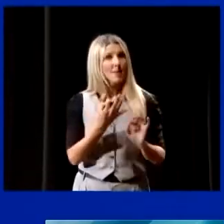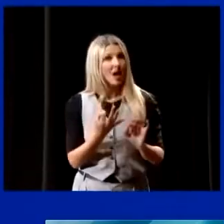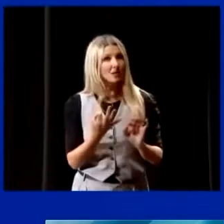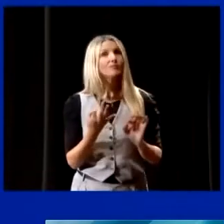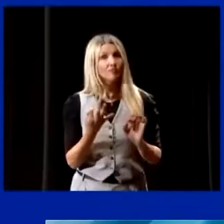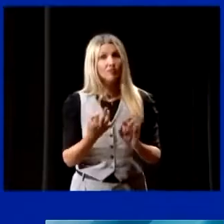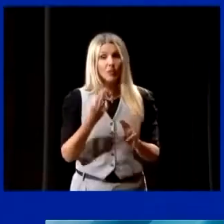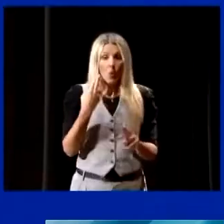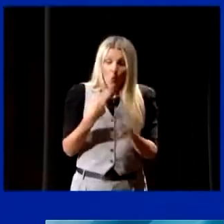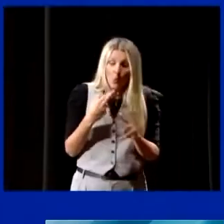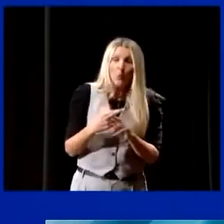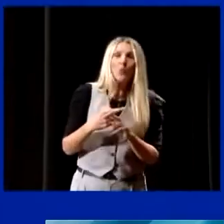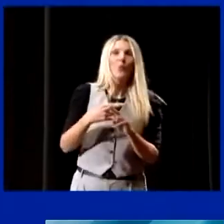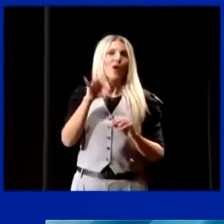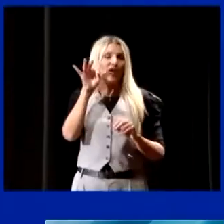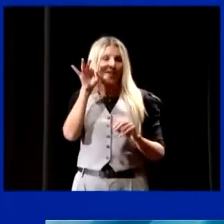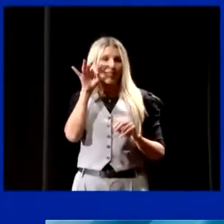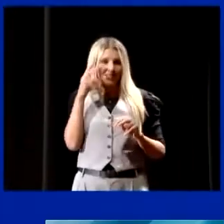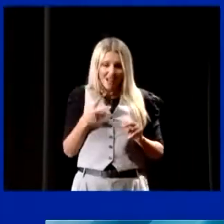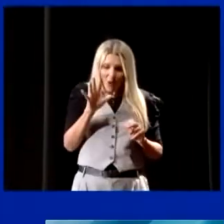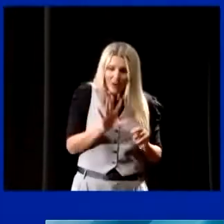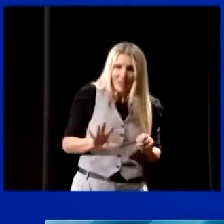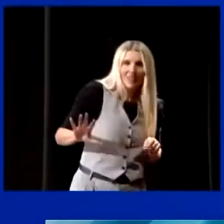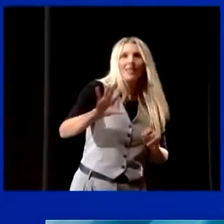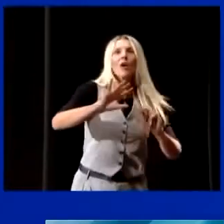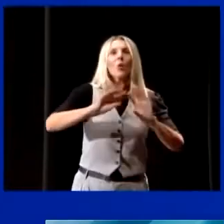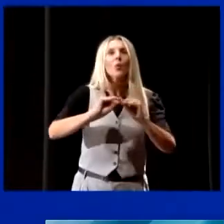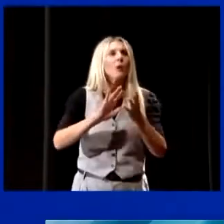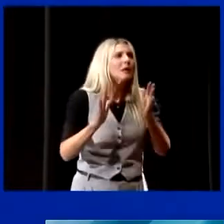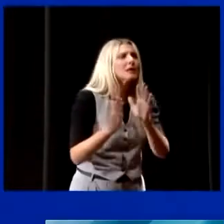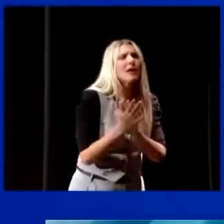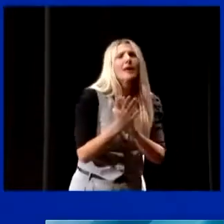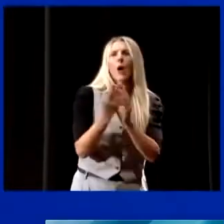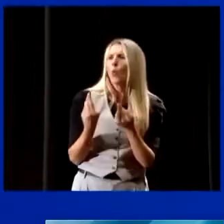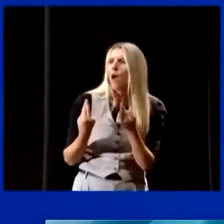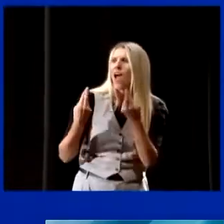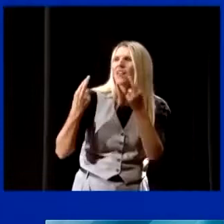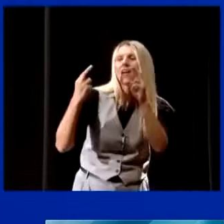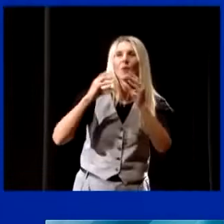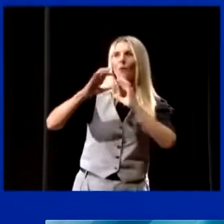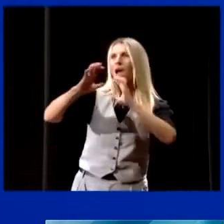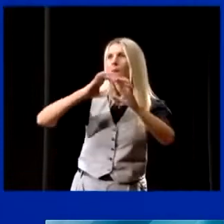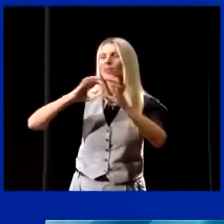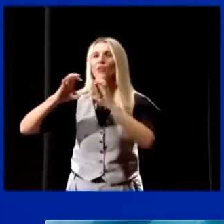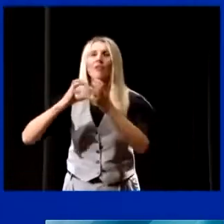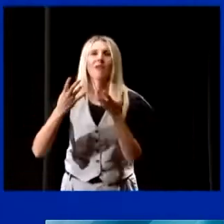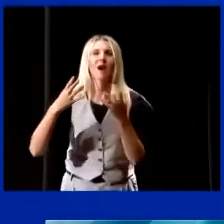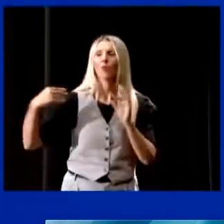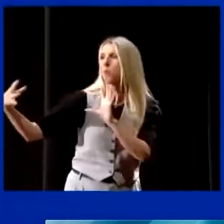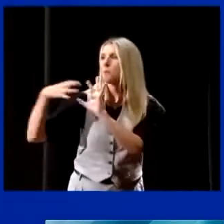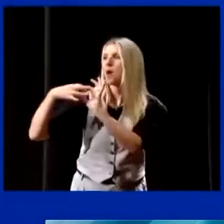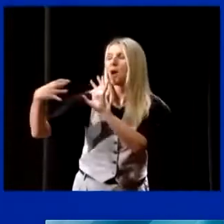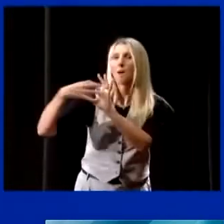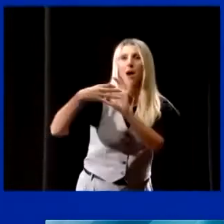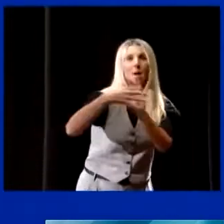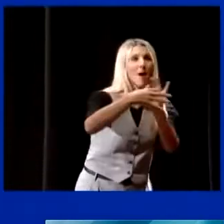καθιστά διάδρομο των υπηρετικών δικτύων μεταφορών, επικοινωνίας και ενέργειας και βεβαίως κύριο διαμετακομιστικό